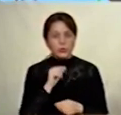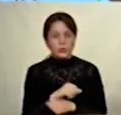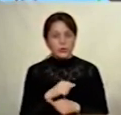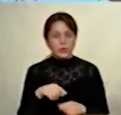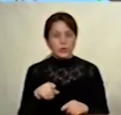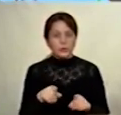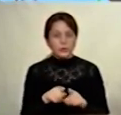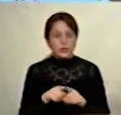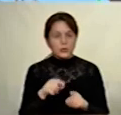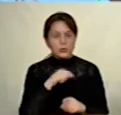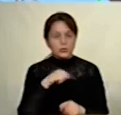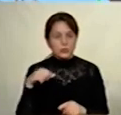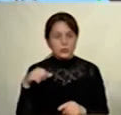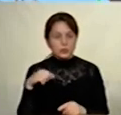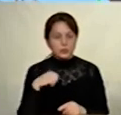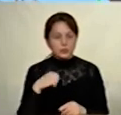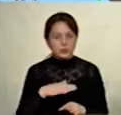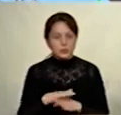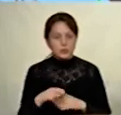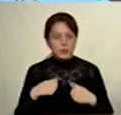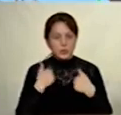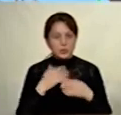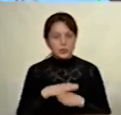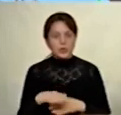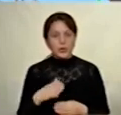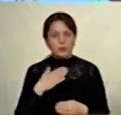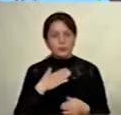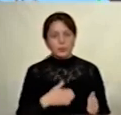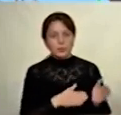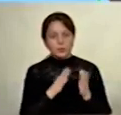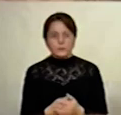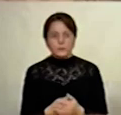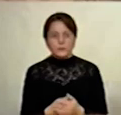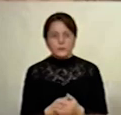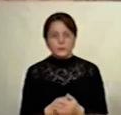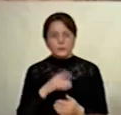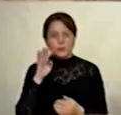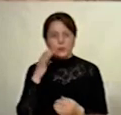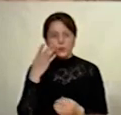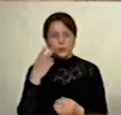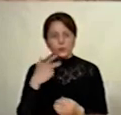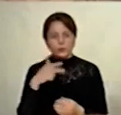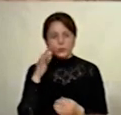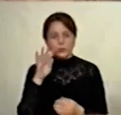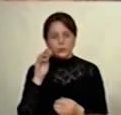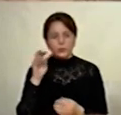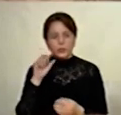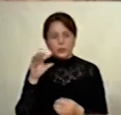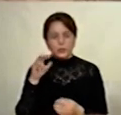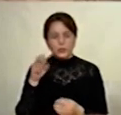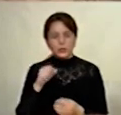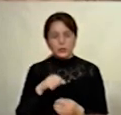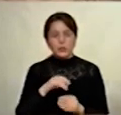xuddi shunday mustaqil ravishda bajaring. Biz esa keyingi topshiriqqa o'tamiz. 434-masala.